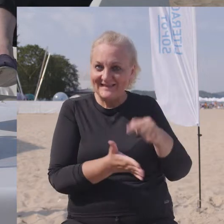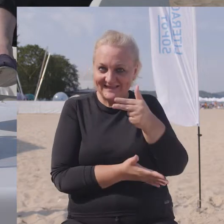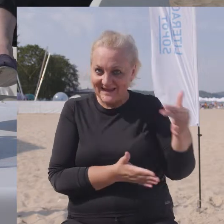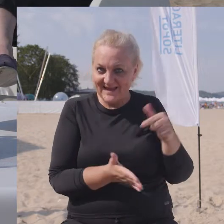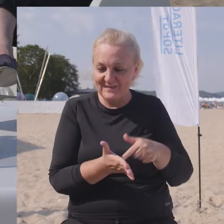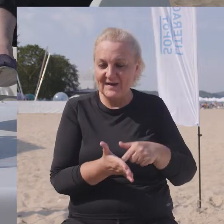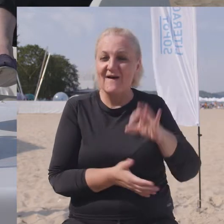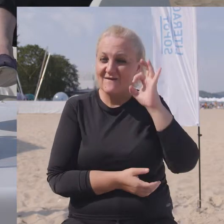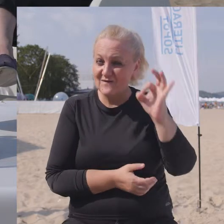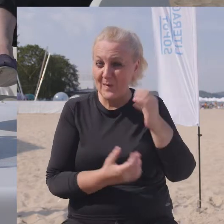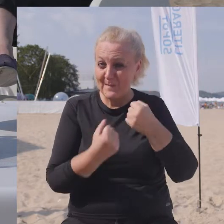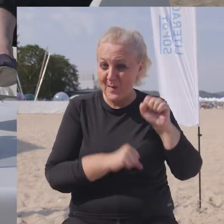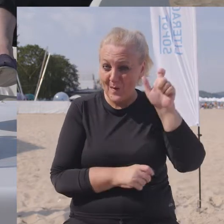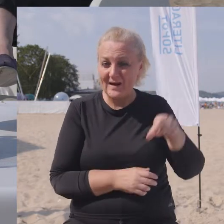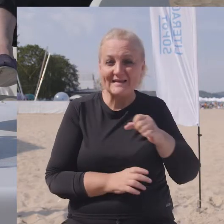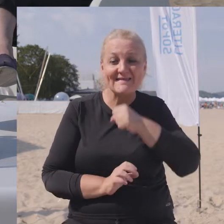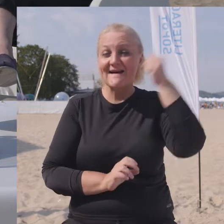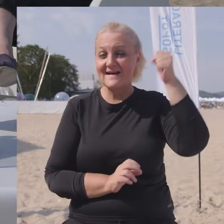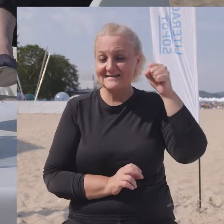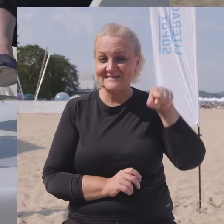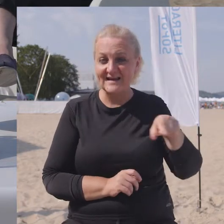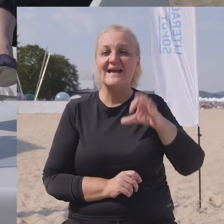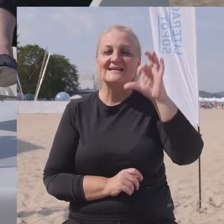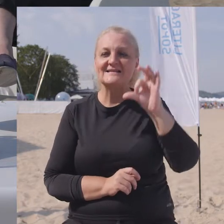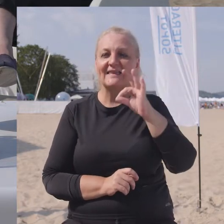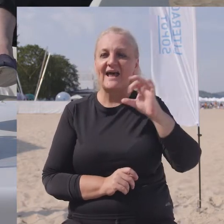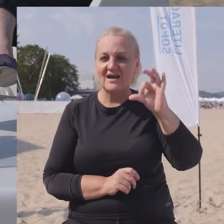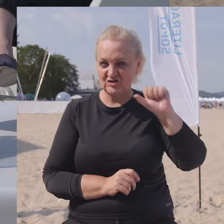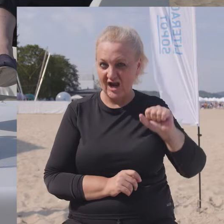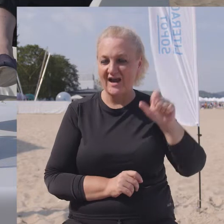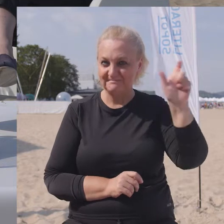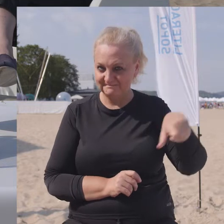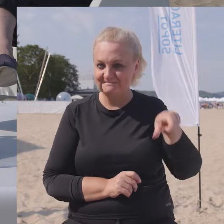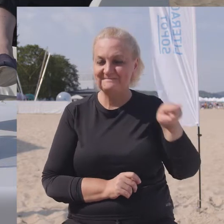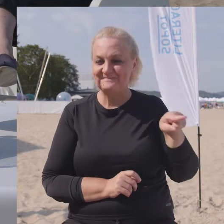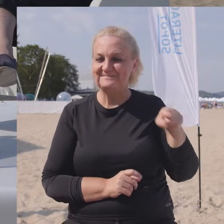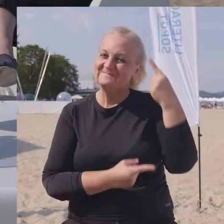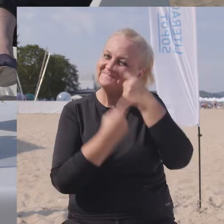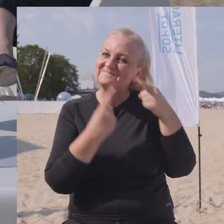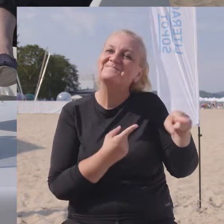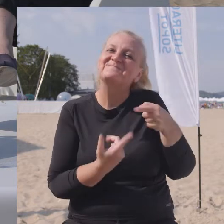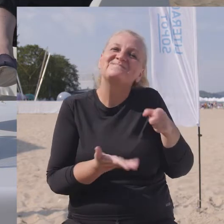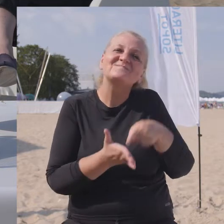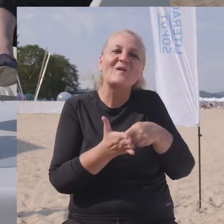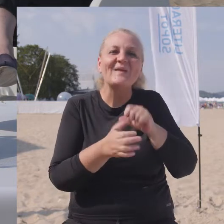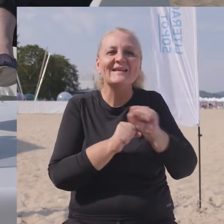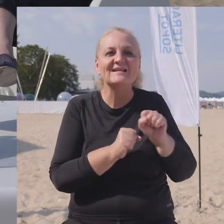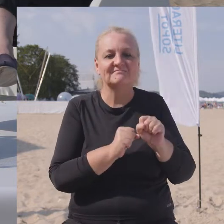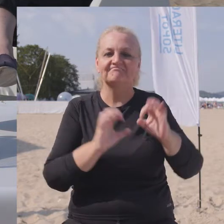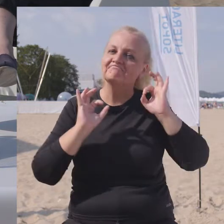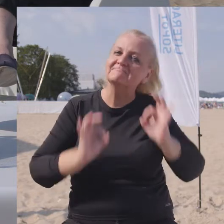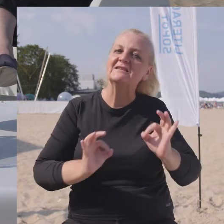bo twoja bohaterka najstarsza, czyli Stasia, myślę, że jest no, takim